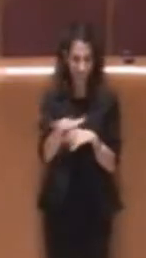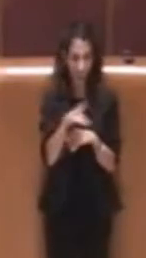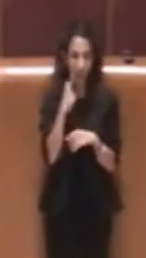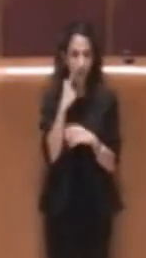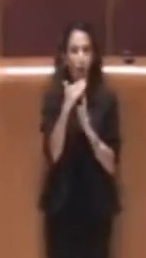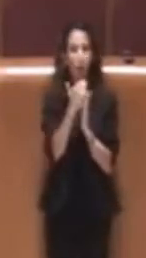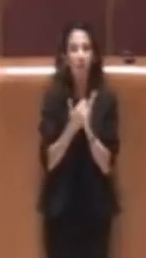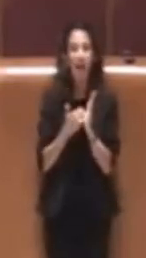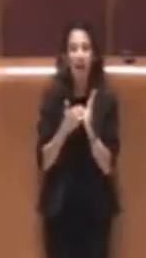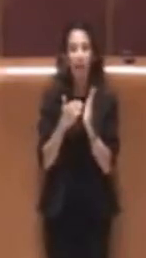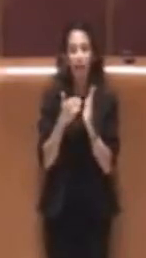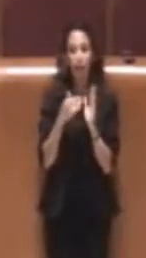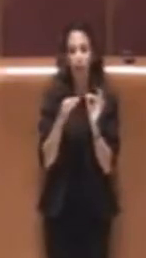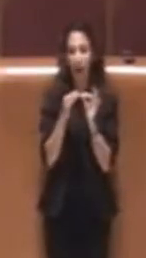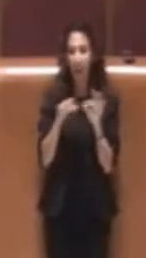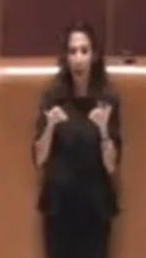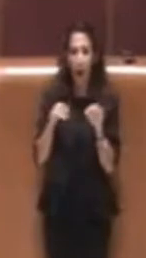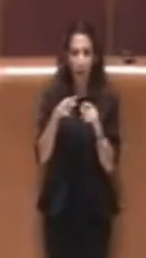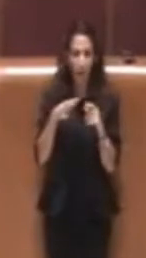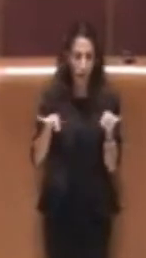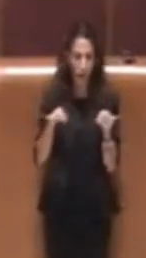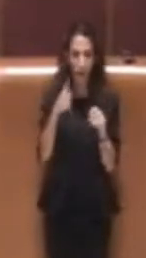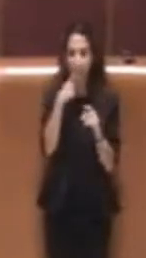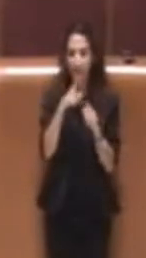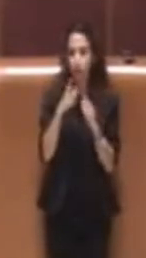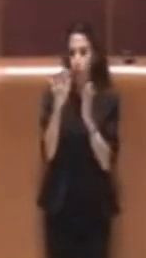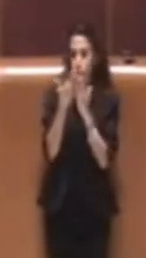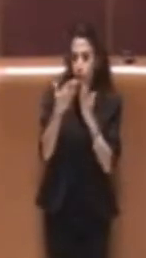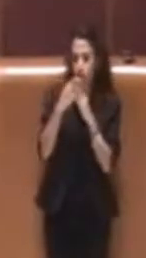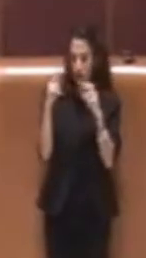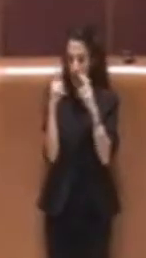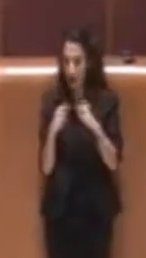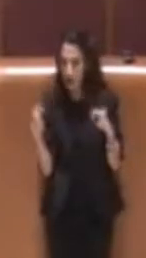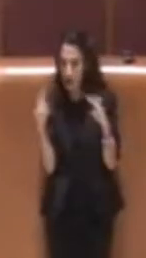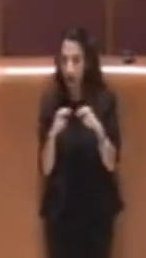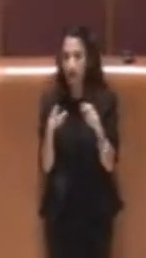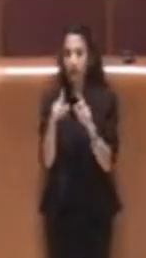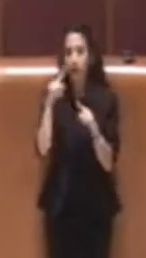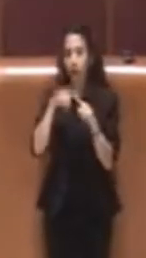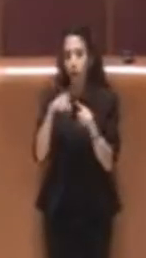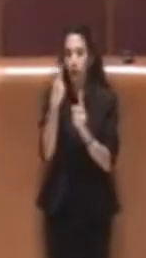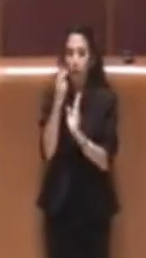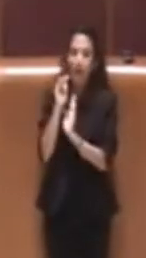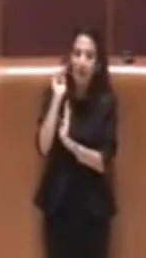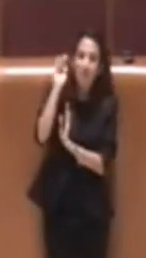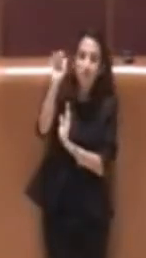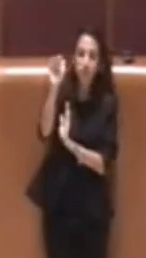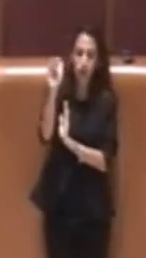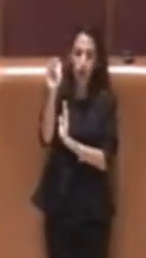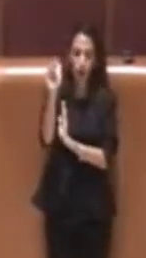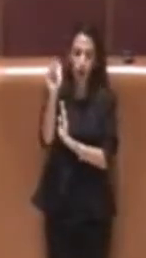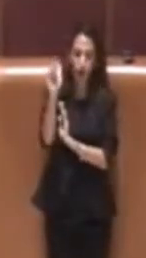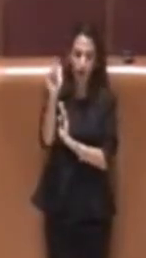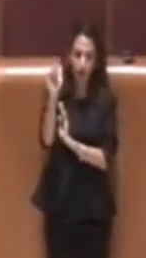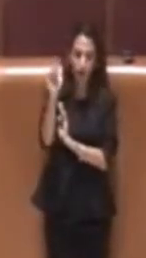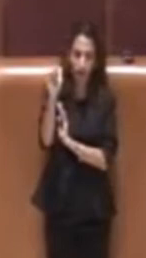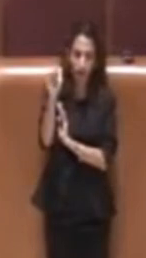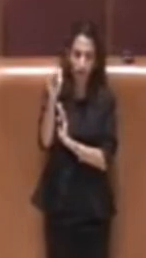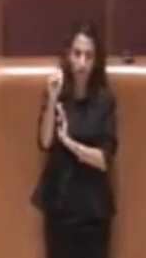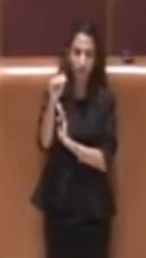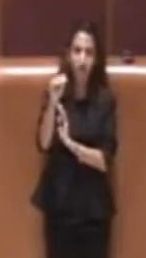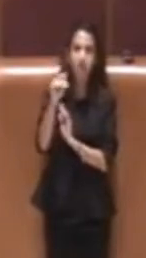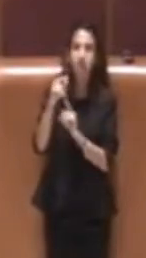di studi, di analisi, con le relative previsioni di sviluppo che risalgono a metà degli